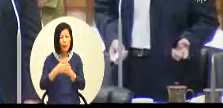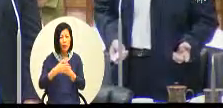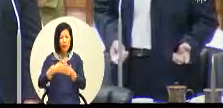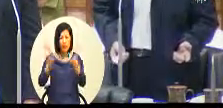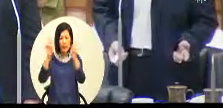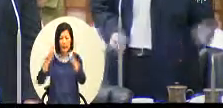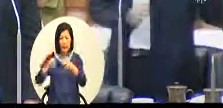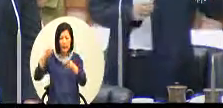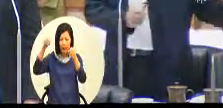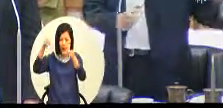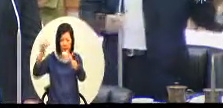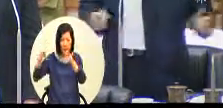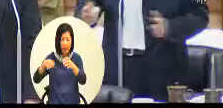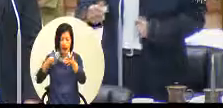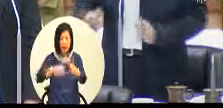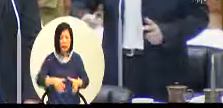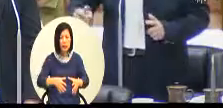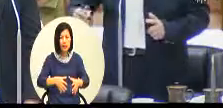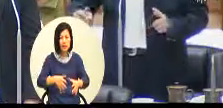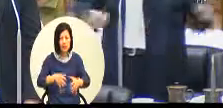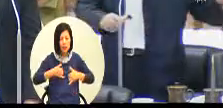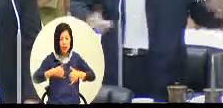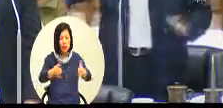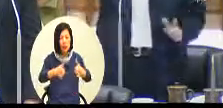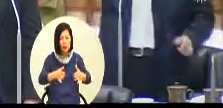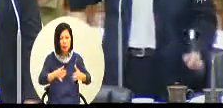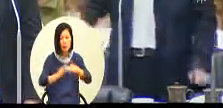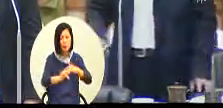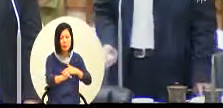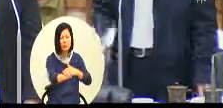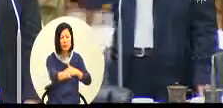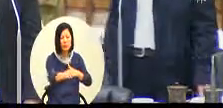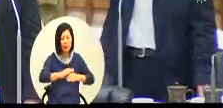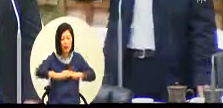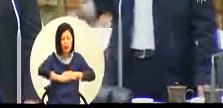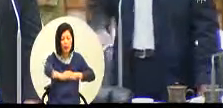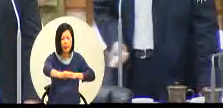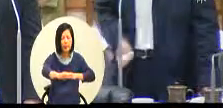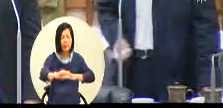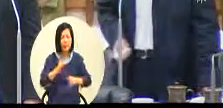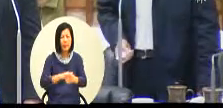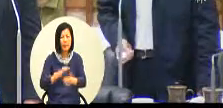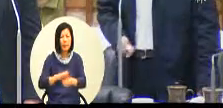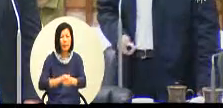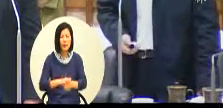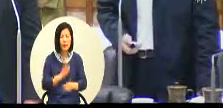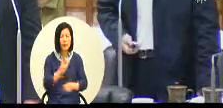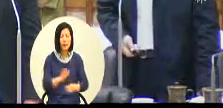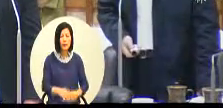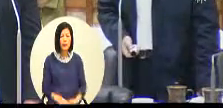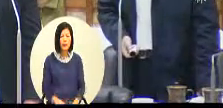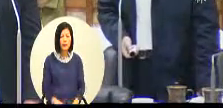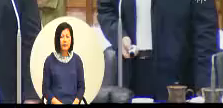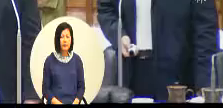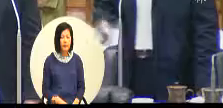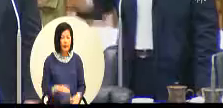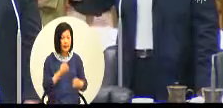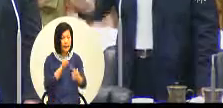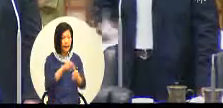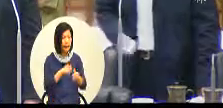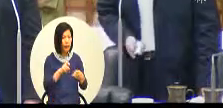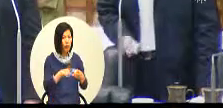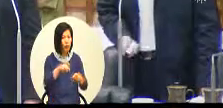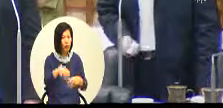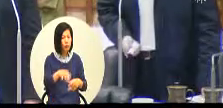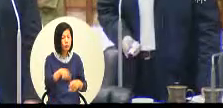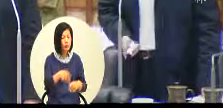电设置完成，跟里面的道路坑坑巴巴的给它铺设。这个上面来讲的话，养工处啊在这上